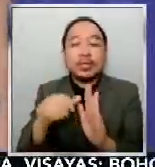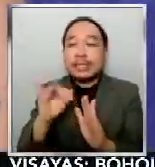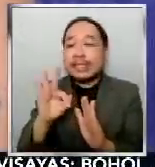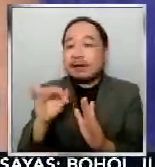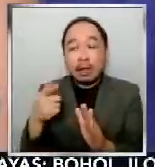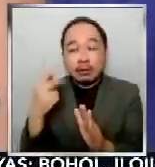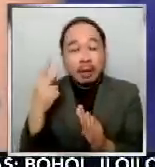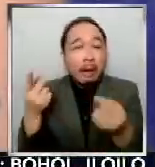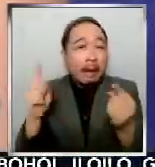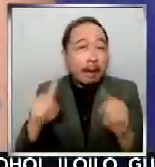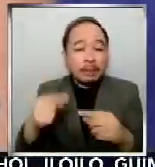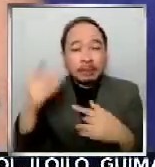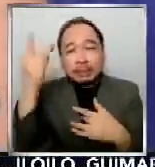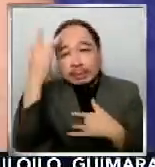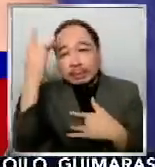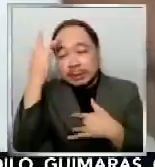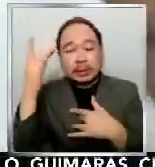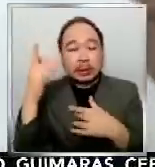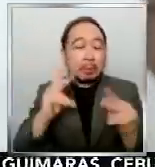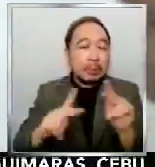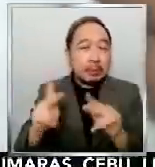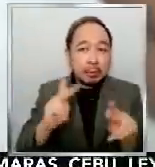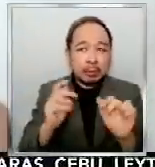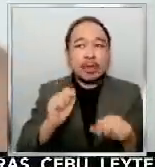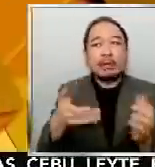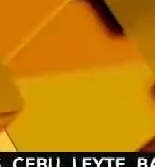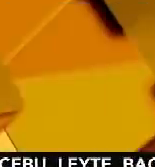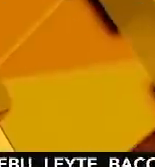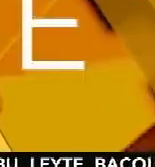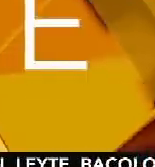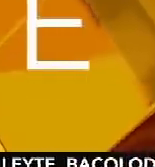magkakaalta presyon o magkakasintomas ng COVID.